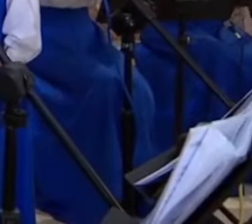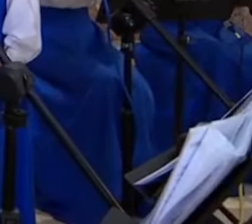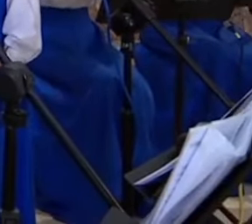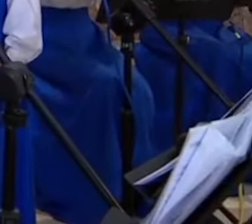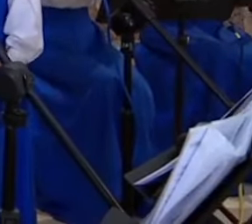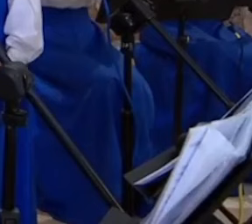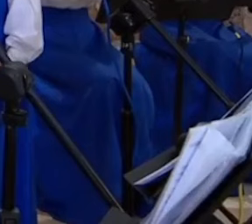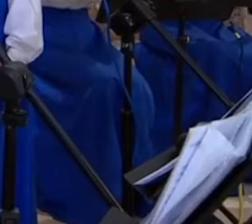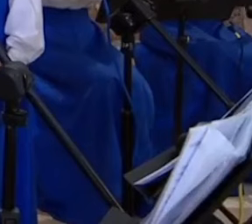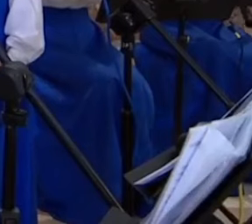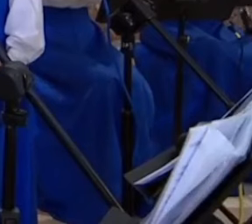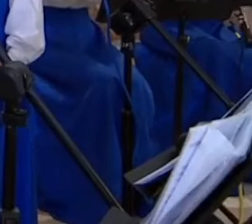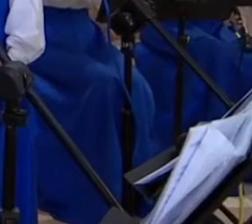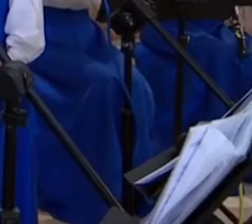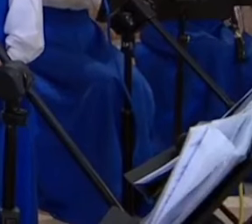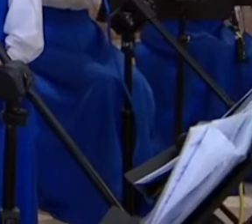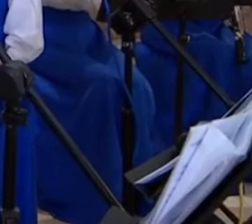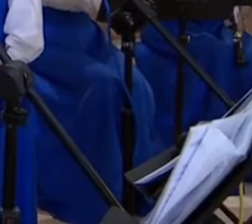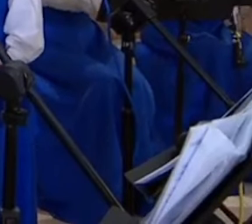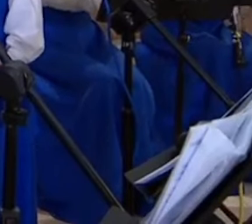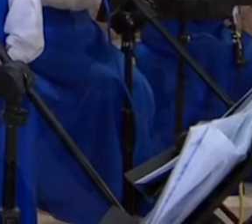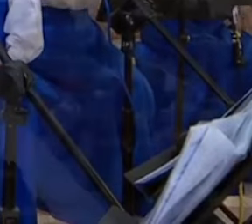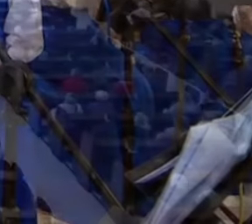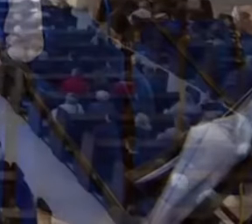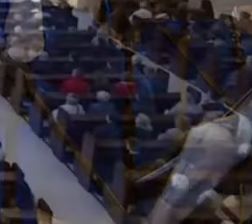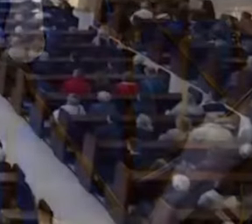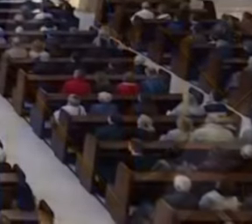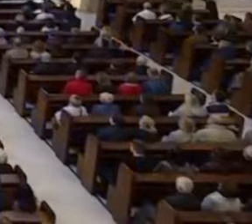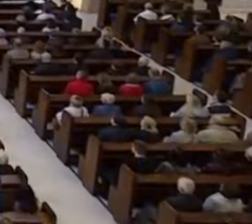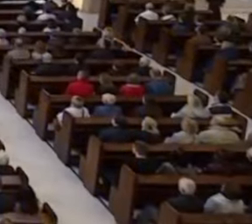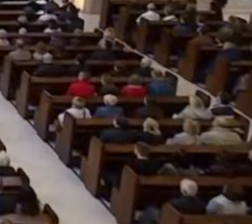Tam gdzie miłość